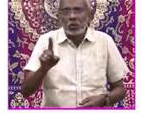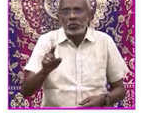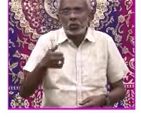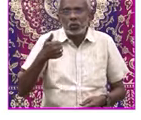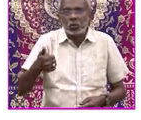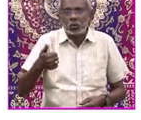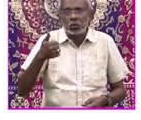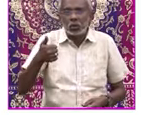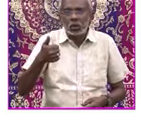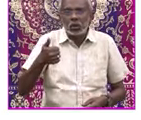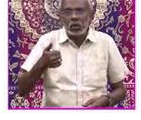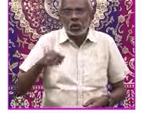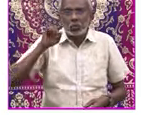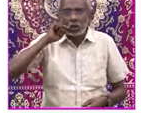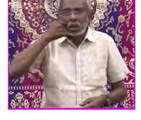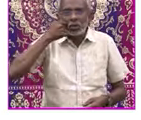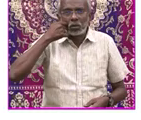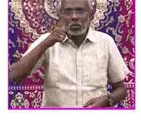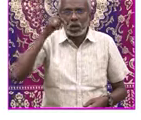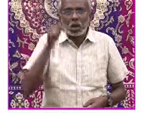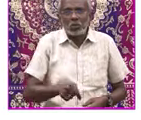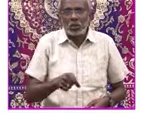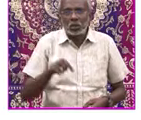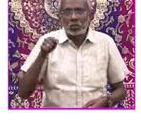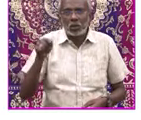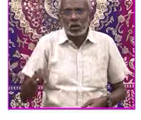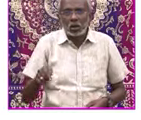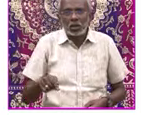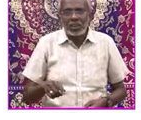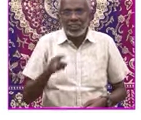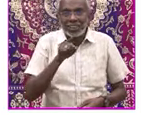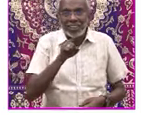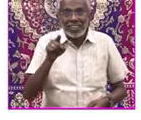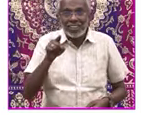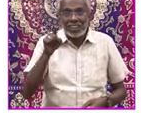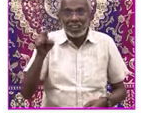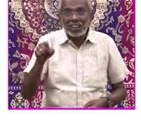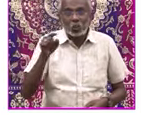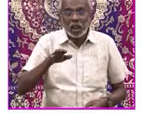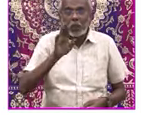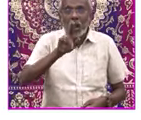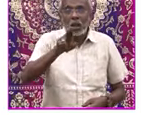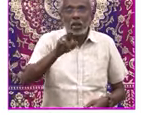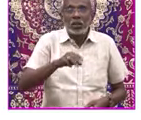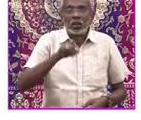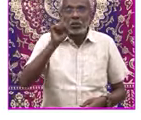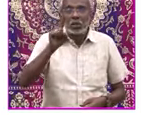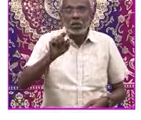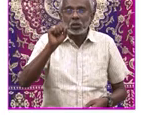குலோத்துங்க சோழன் படைத்தலைவனும் அமைச்சனுமான கருணாகர தொண்டைமான் கிபி